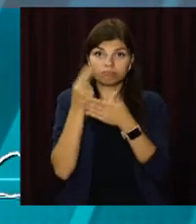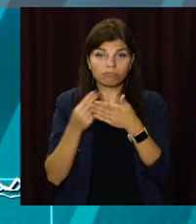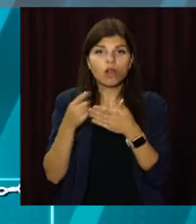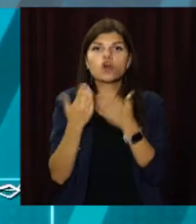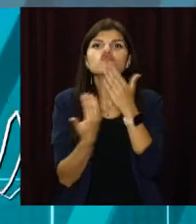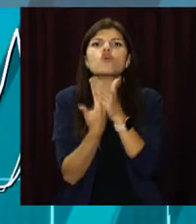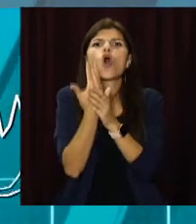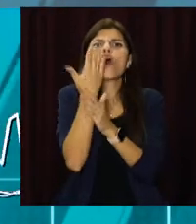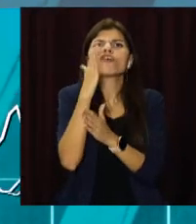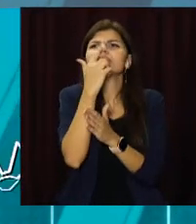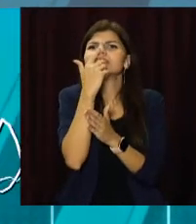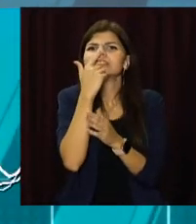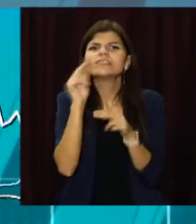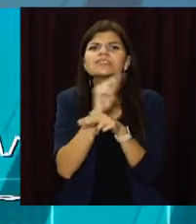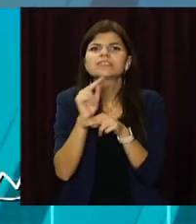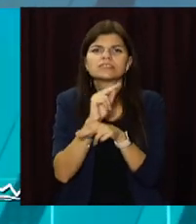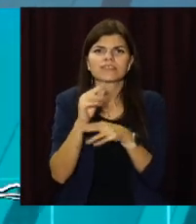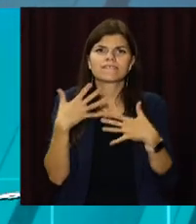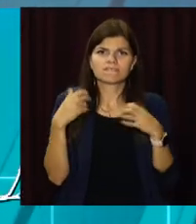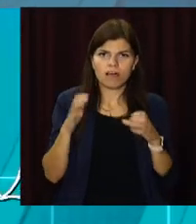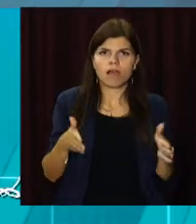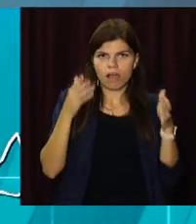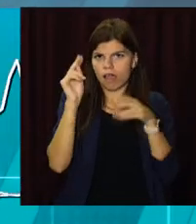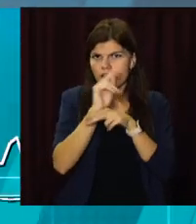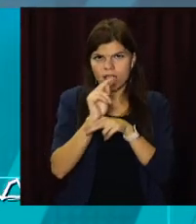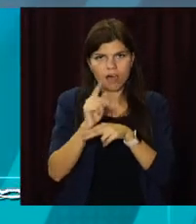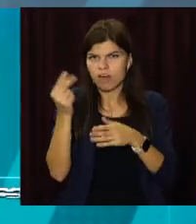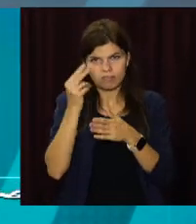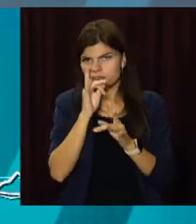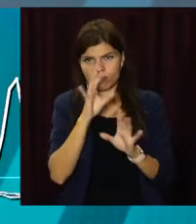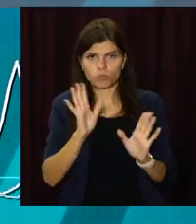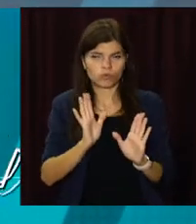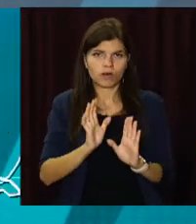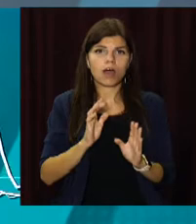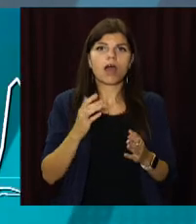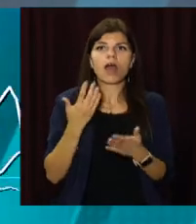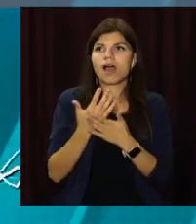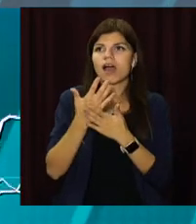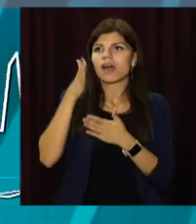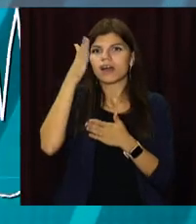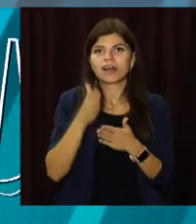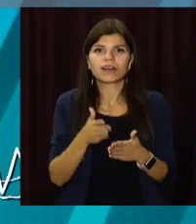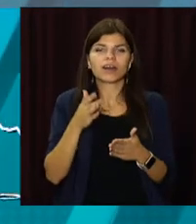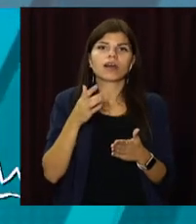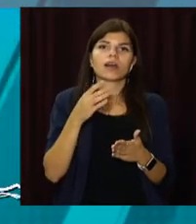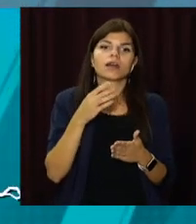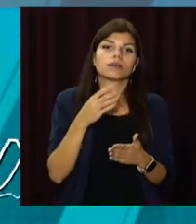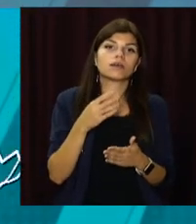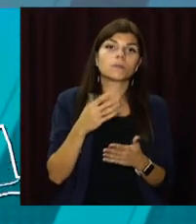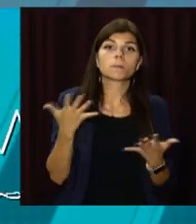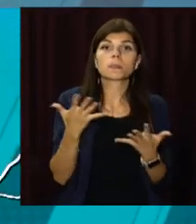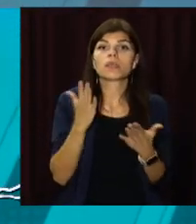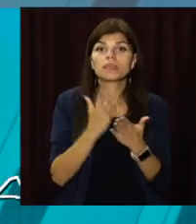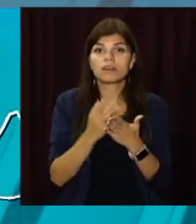в которые вложили люди и силы, и деньги, и время. Если это старая стена, испорченная, не приведенная в порядок департаментом